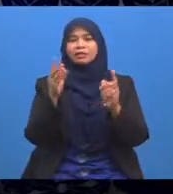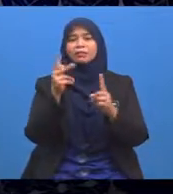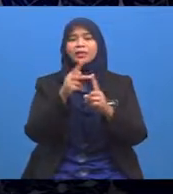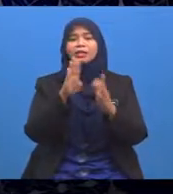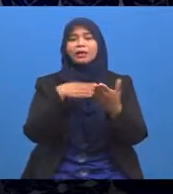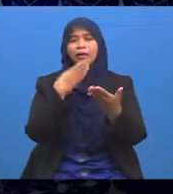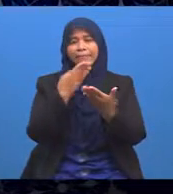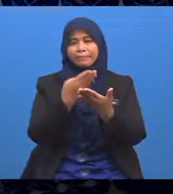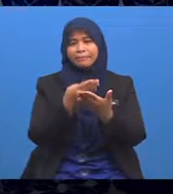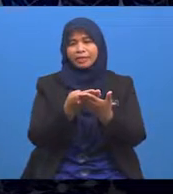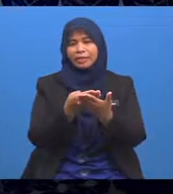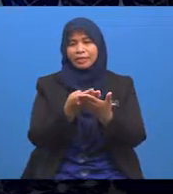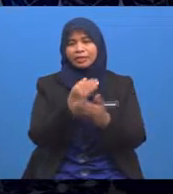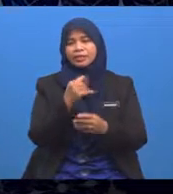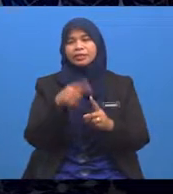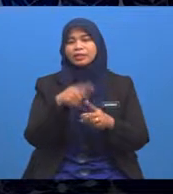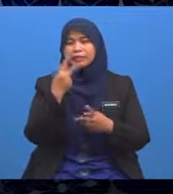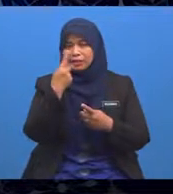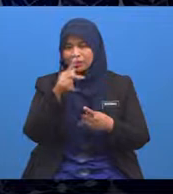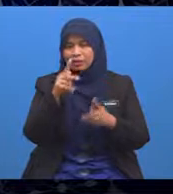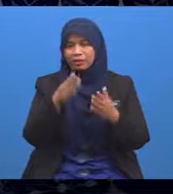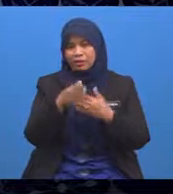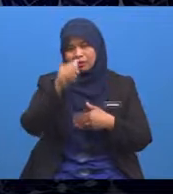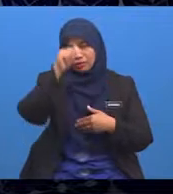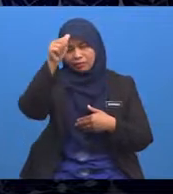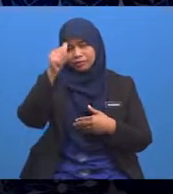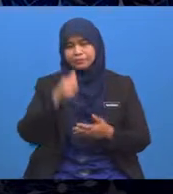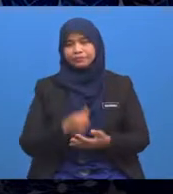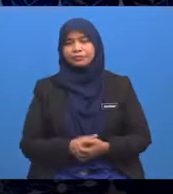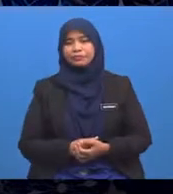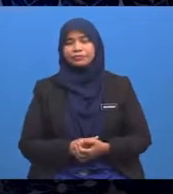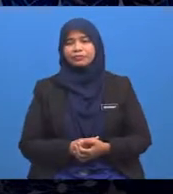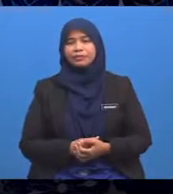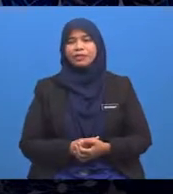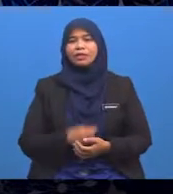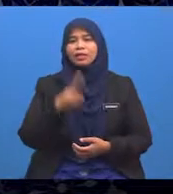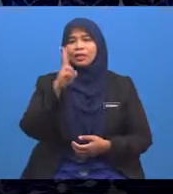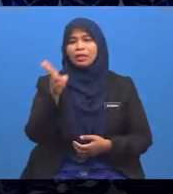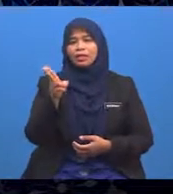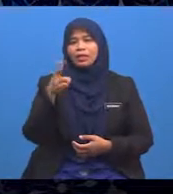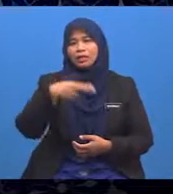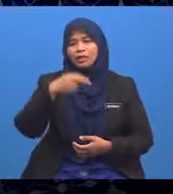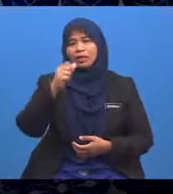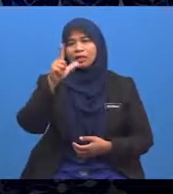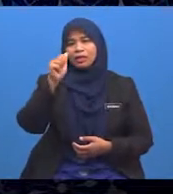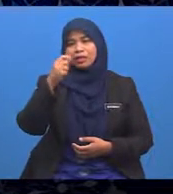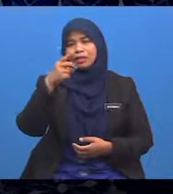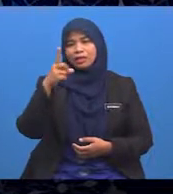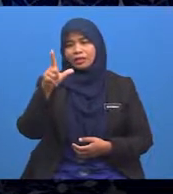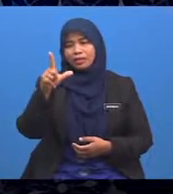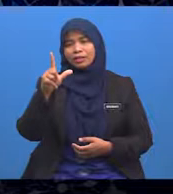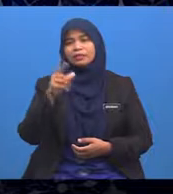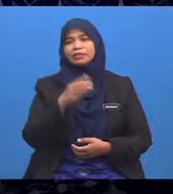iaitu kebaikan yang diperintahkan oleh Allah Subhanahu Wa Taala, halal dan berakhlak. Seni